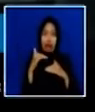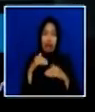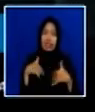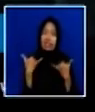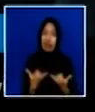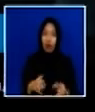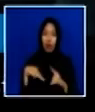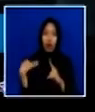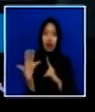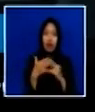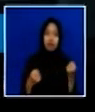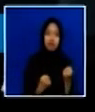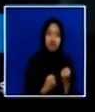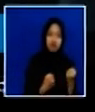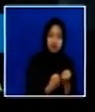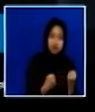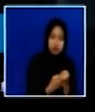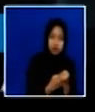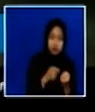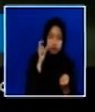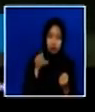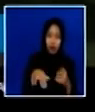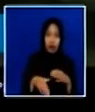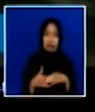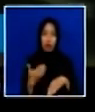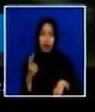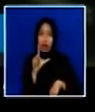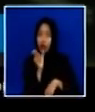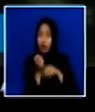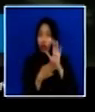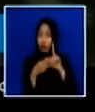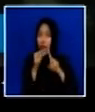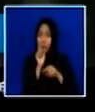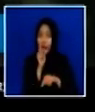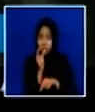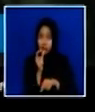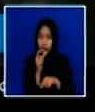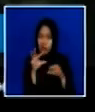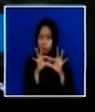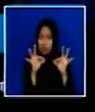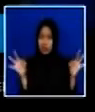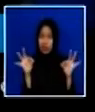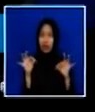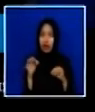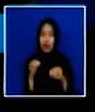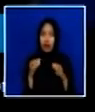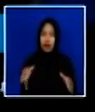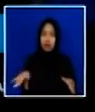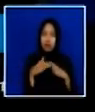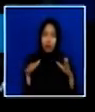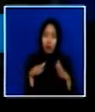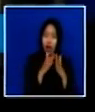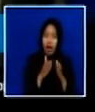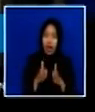mengeluarkan air bercampur lumpur dari dalam rumah serta membersihkan perabot rumah yang masih bisa diselamatkan sementara